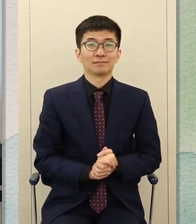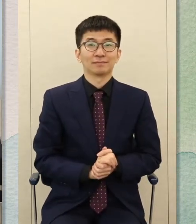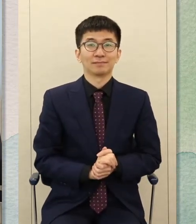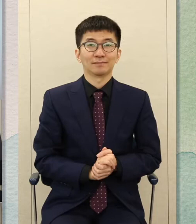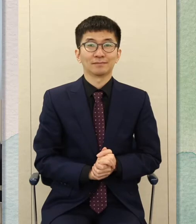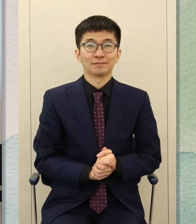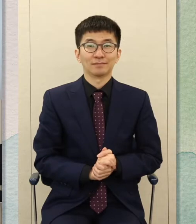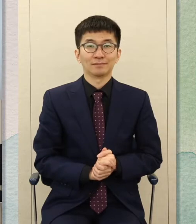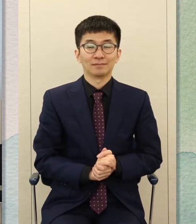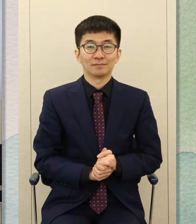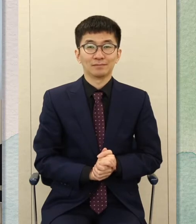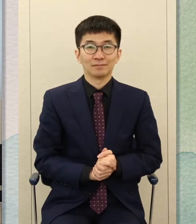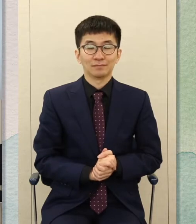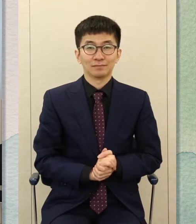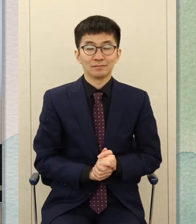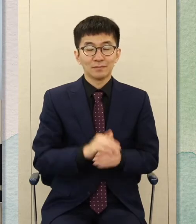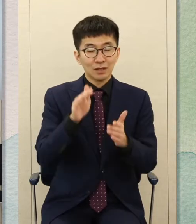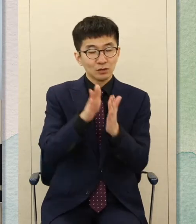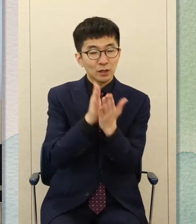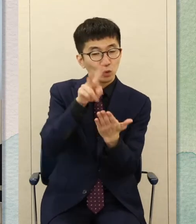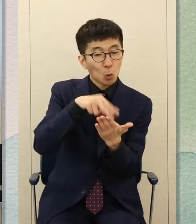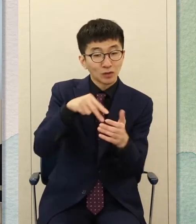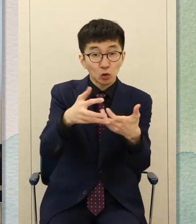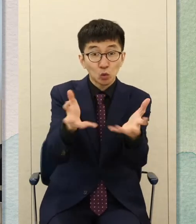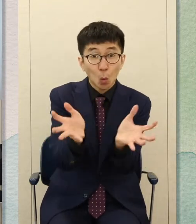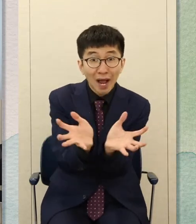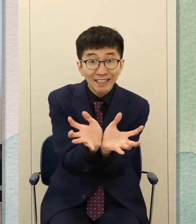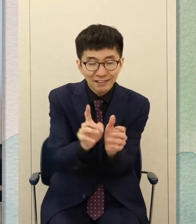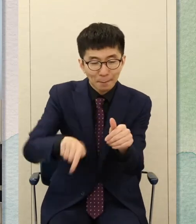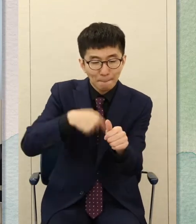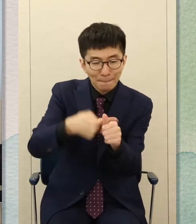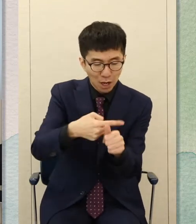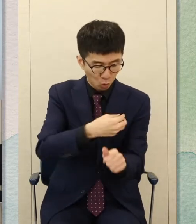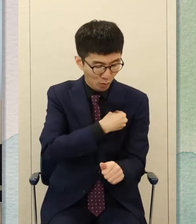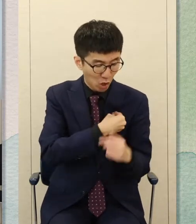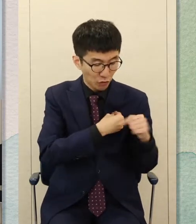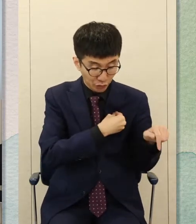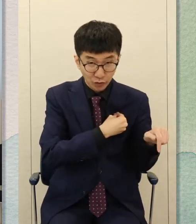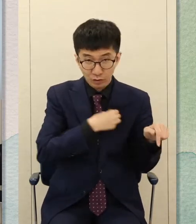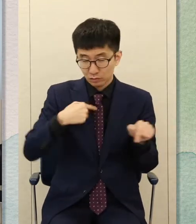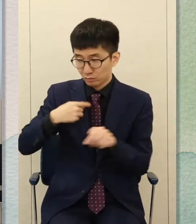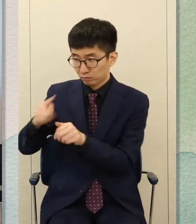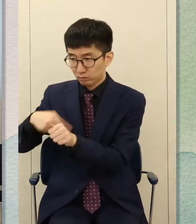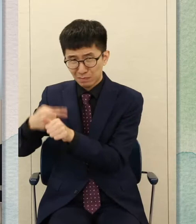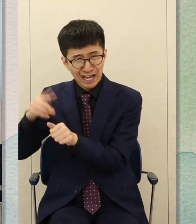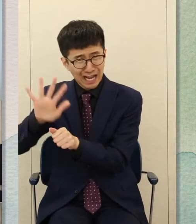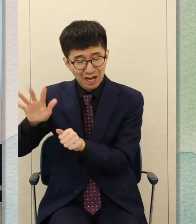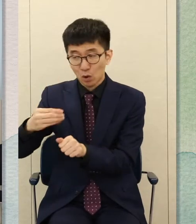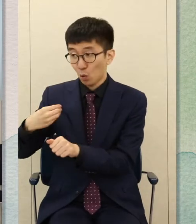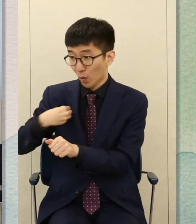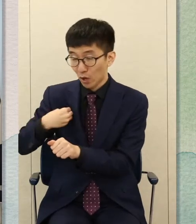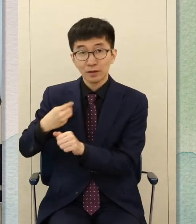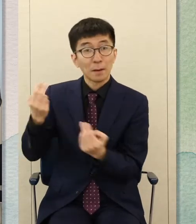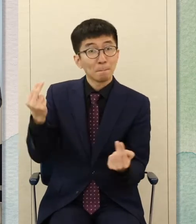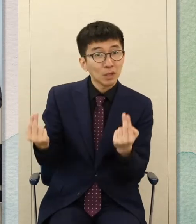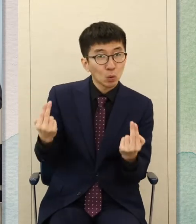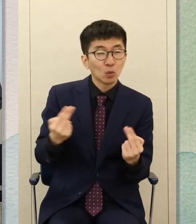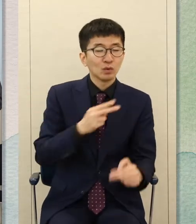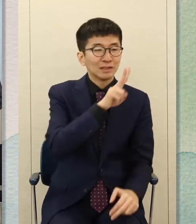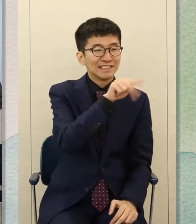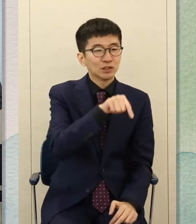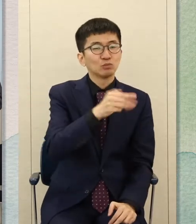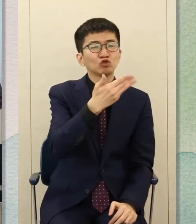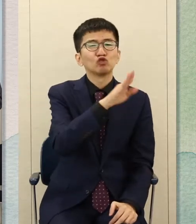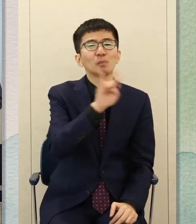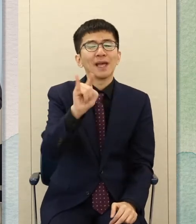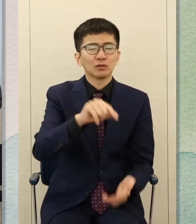있는데요. 독서 동아리에 참여하는 사람들이 그렇지 않은 사람들보다 2.9배, 예, 한 3배 정도